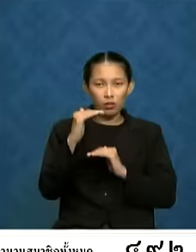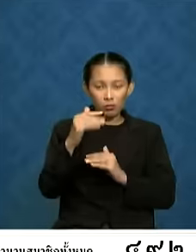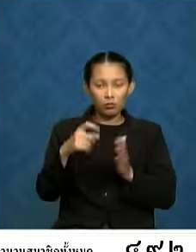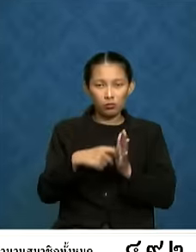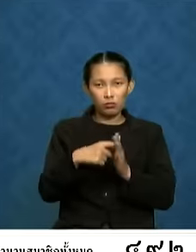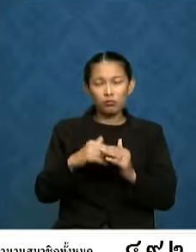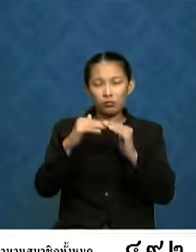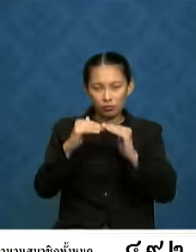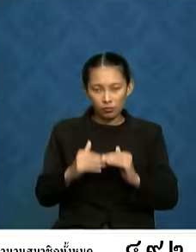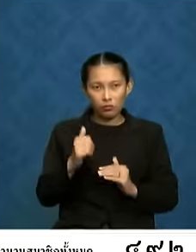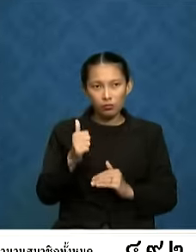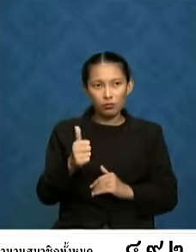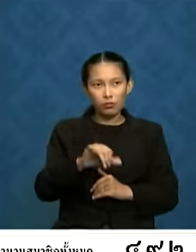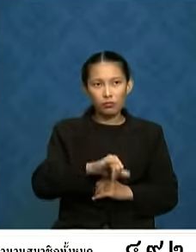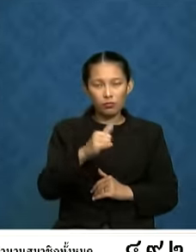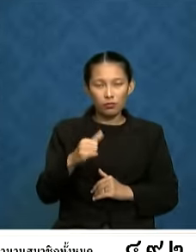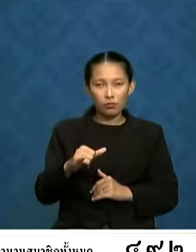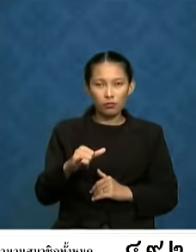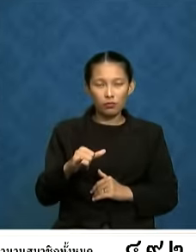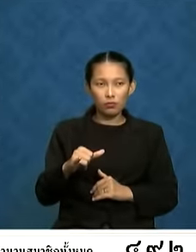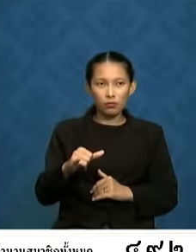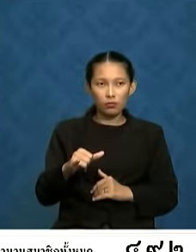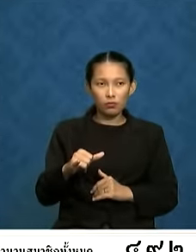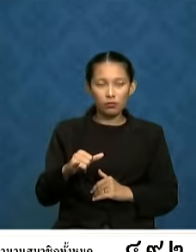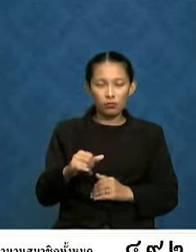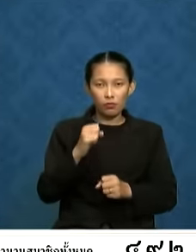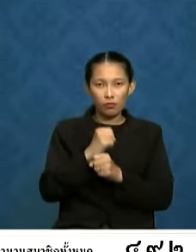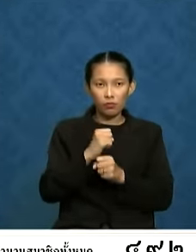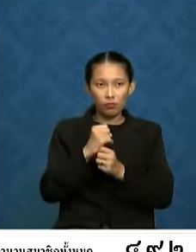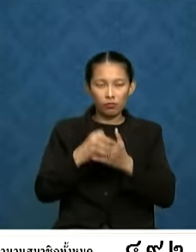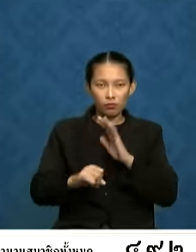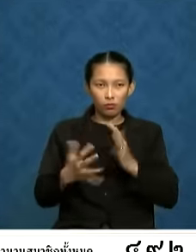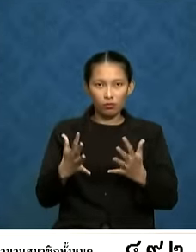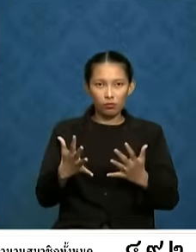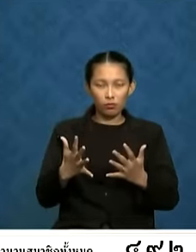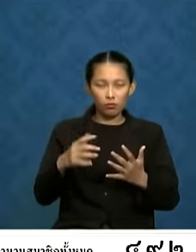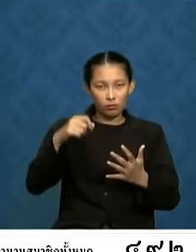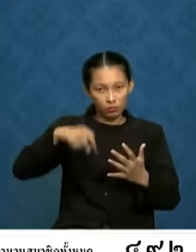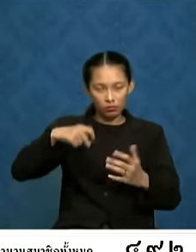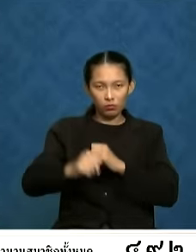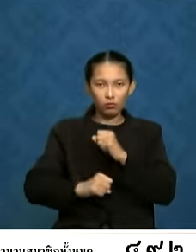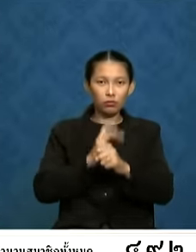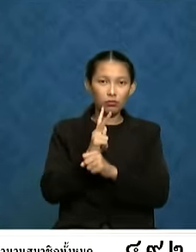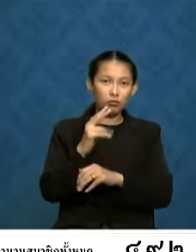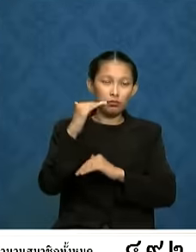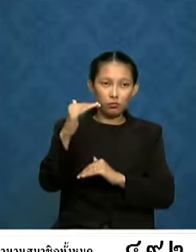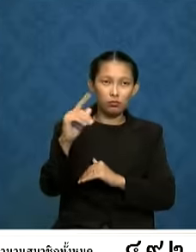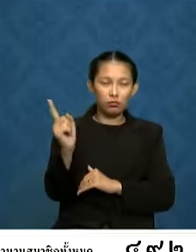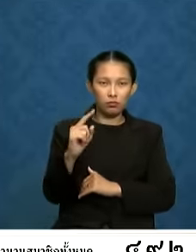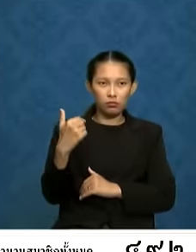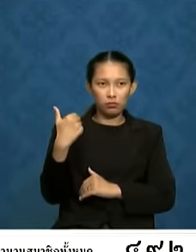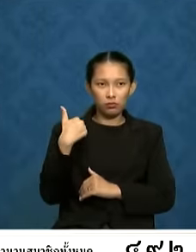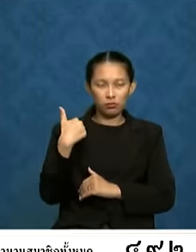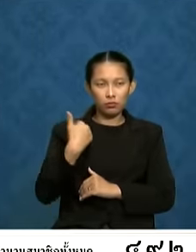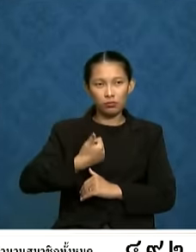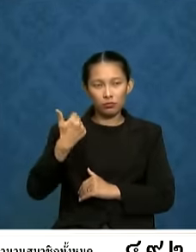อาจจะลดลงมานะครับอาจจะเป็นในลักษณะของการที่ไม่กระทำความผิดซ้ำในระยะเวลา 3ปีซึ่งเราต้องไม่ลืมนะครับว่ามันมีหลาย